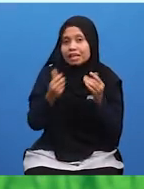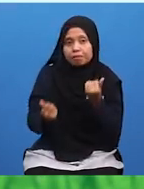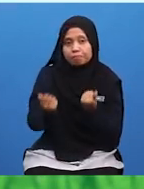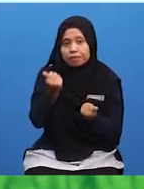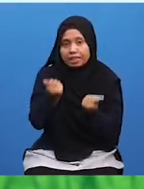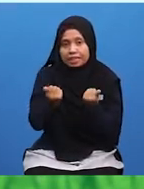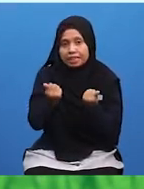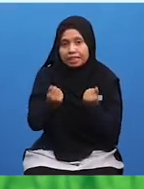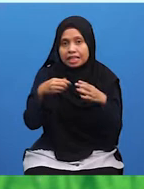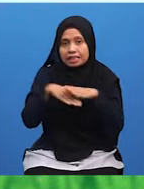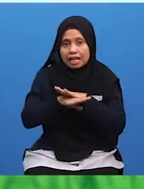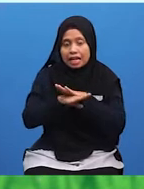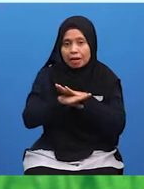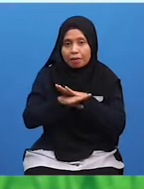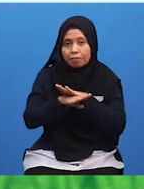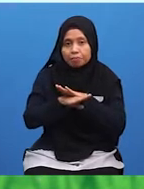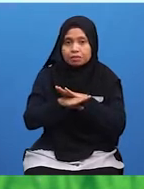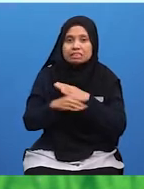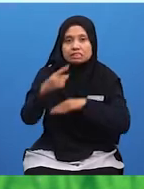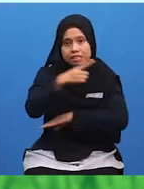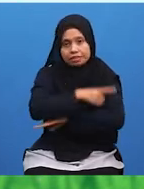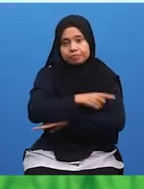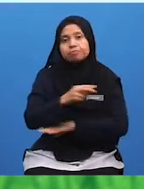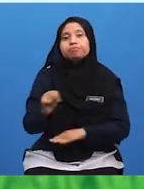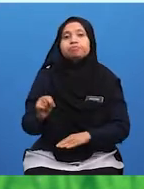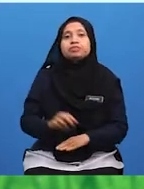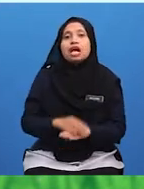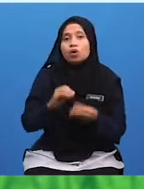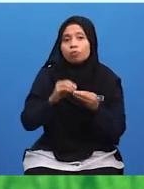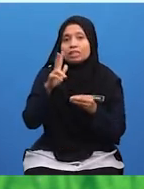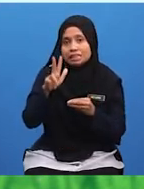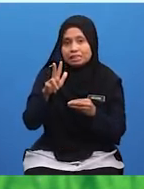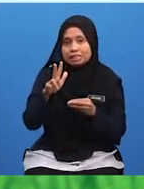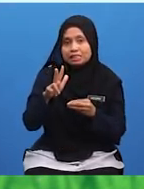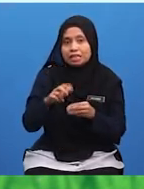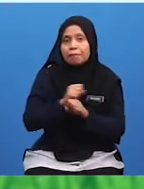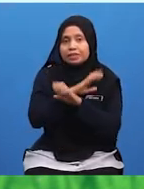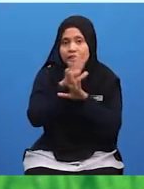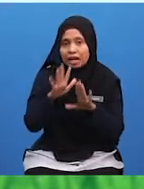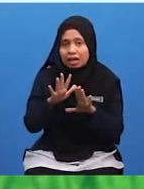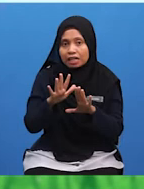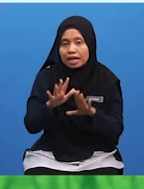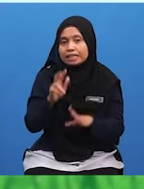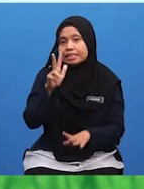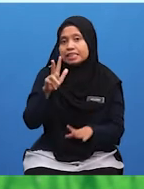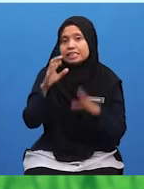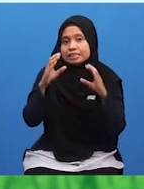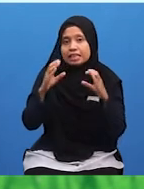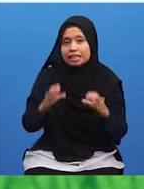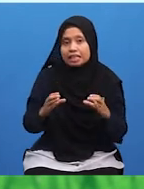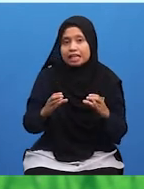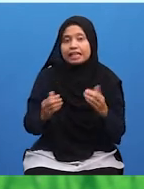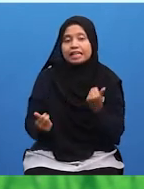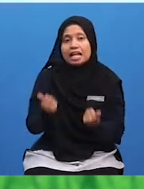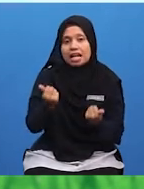adil dalam perlakuan seharian. Ketiga, menerangkan dua cara